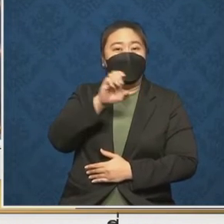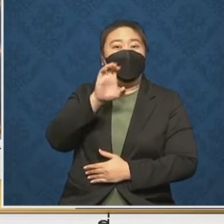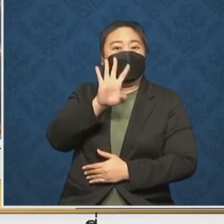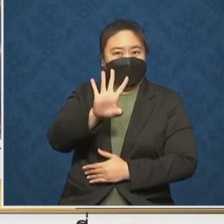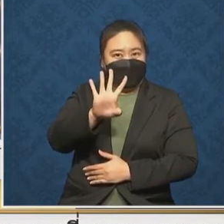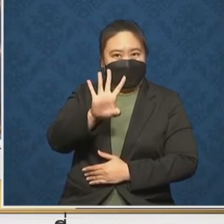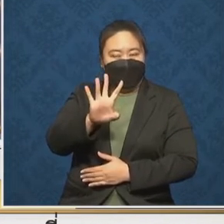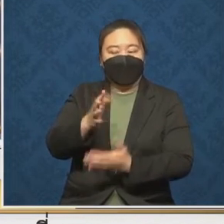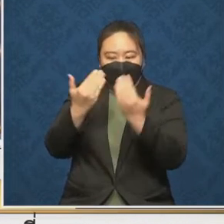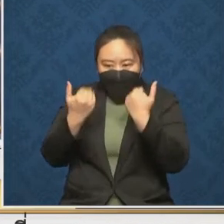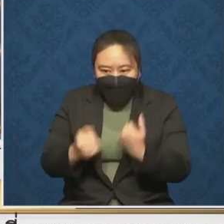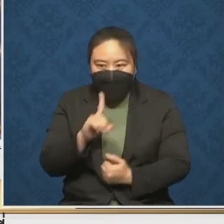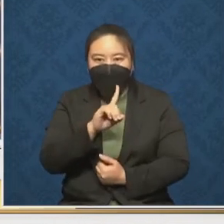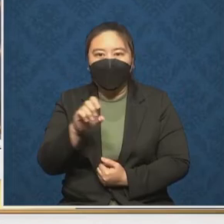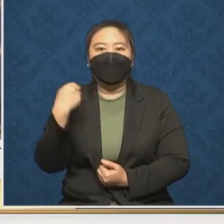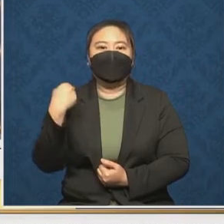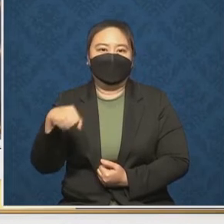110